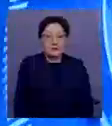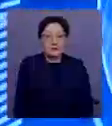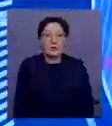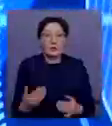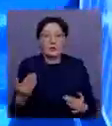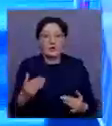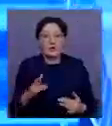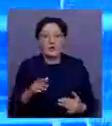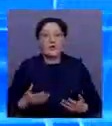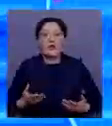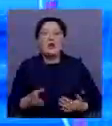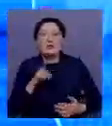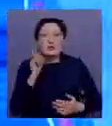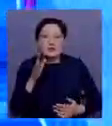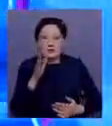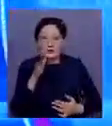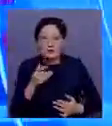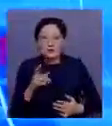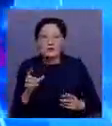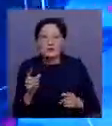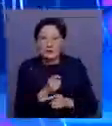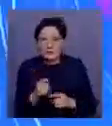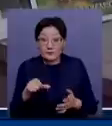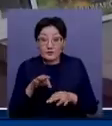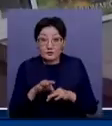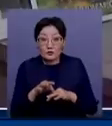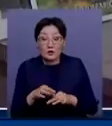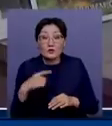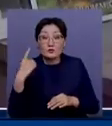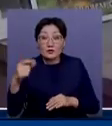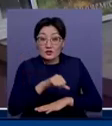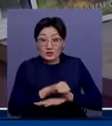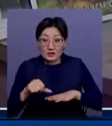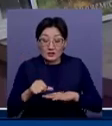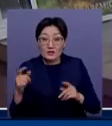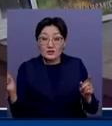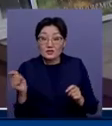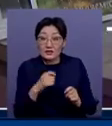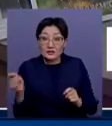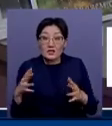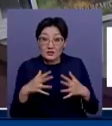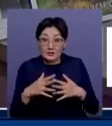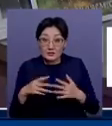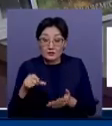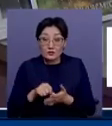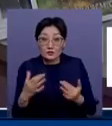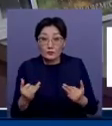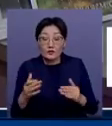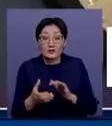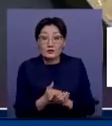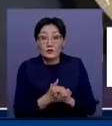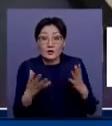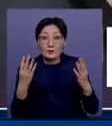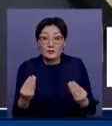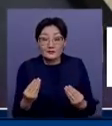Оның жастық шағы сұм соғыстың ортасында өтті. Ол қиыр шығыс шекарасындағы шайқастарға қатысқан. Бүгінгі бейбіт күннің